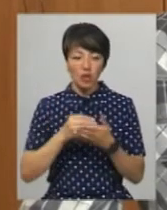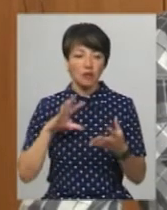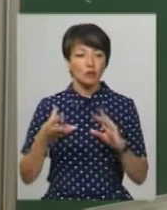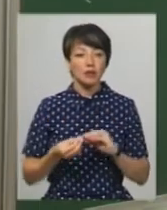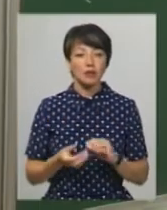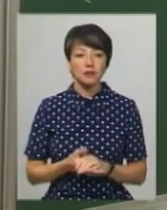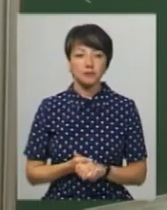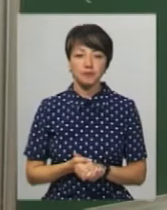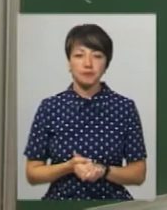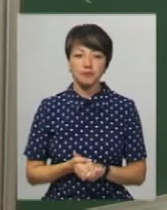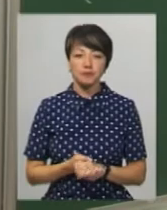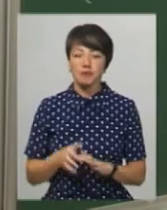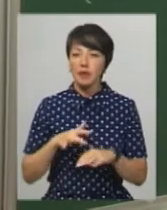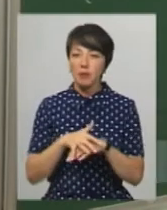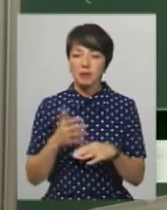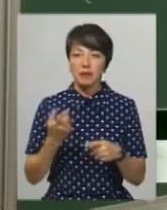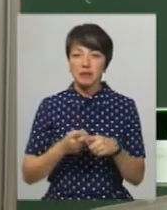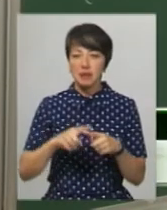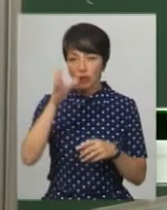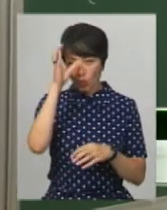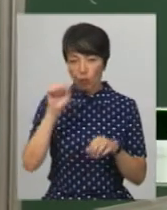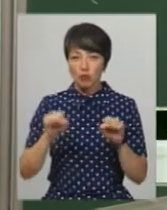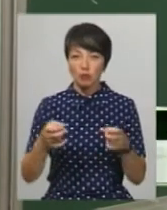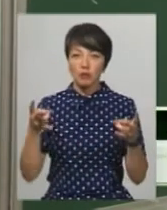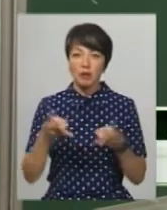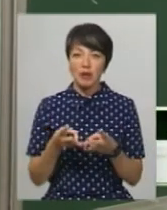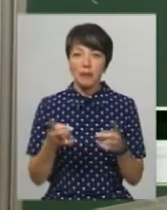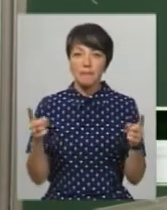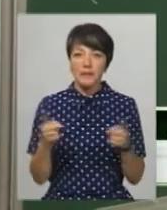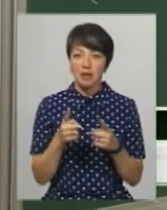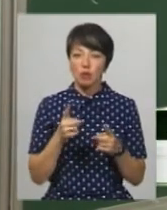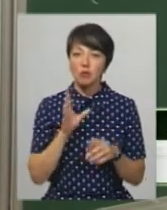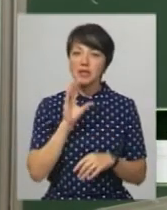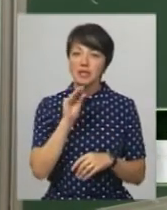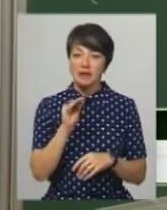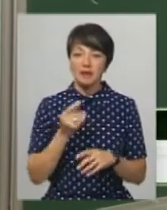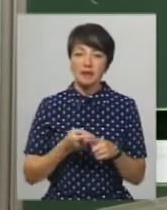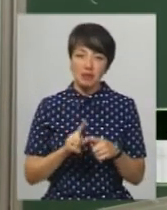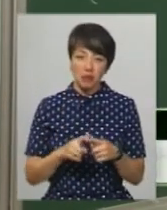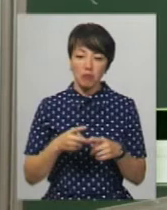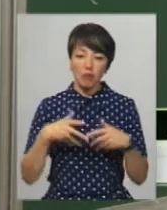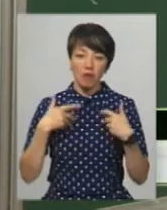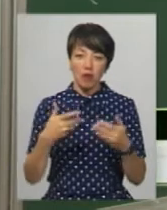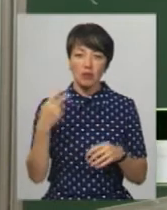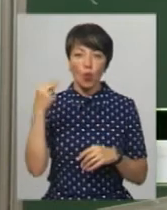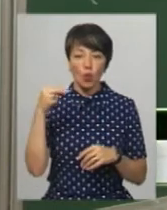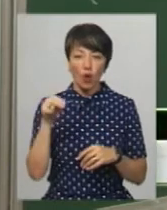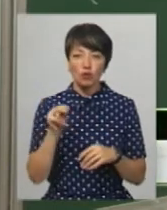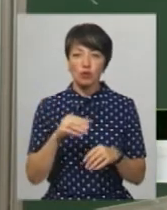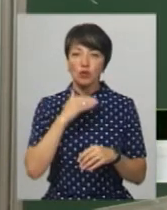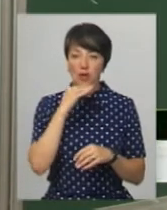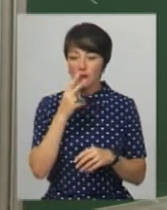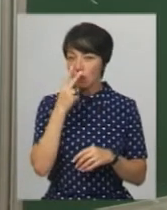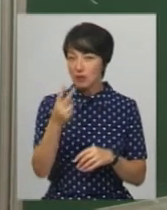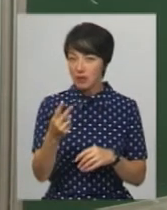результатах. Математика – це наука, яка, можливо, потребує мінімум слів. І це іноді проявлялось на уроках в тому плані, що достатньо було